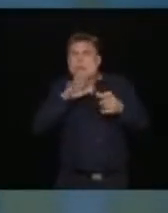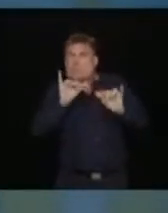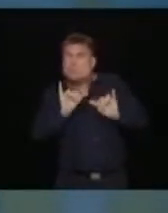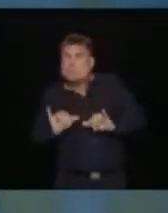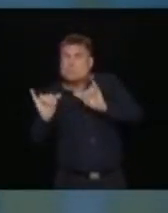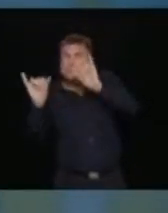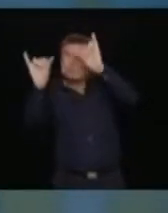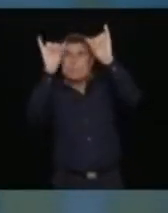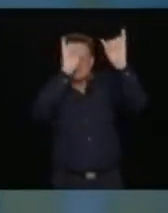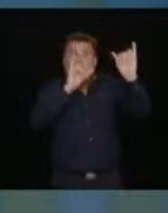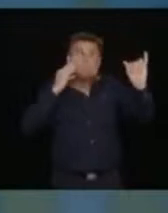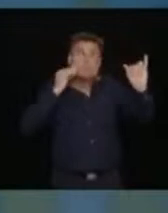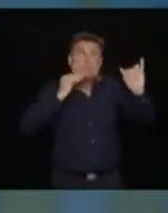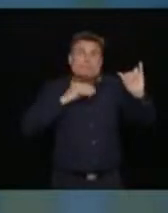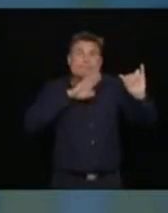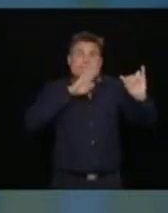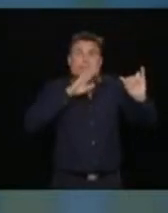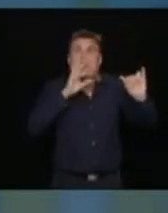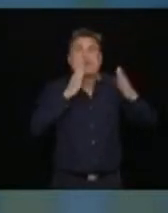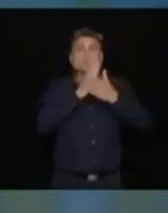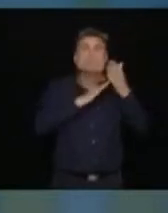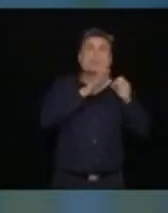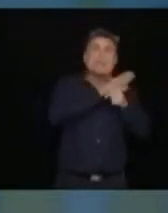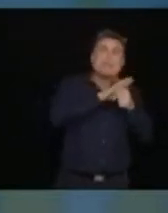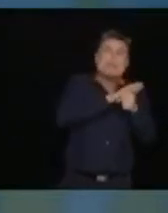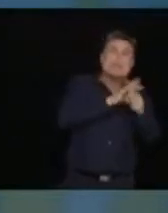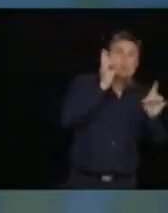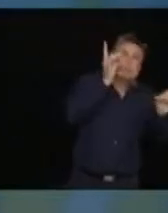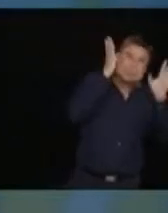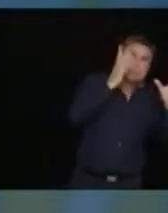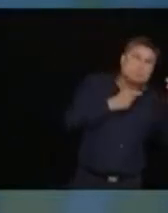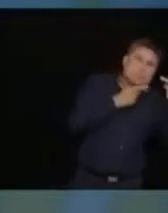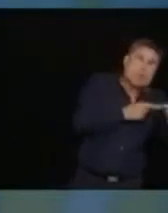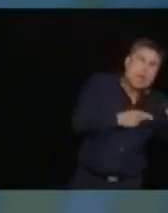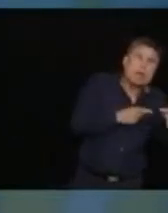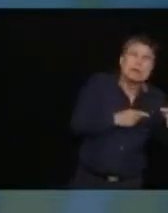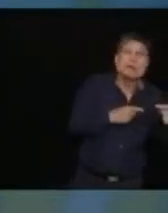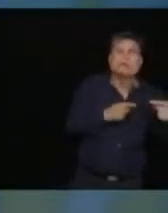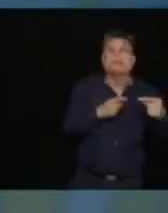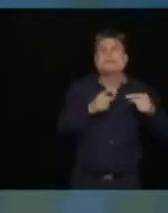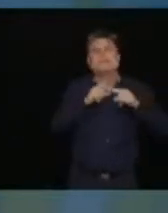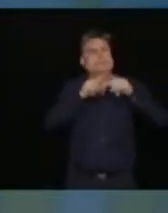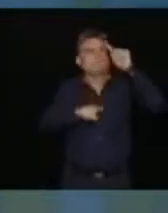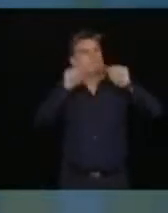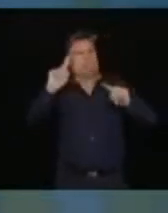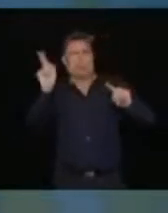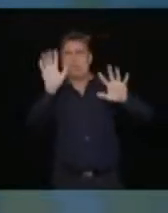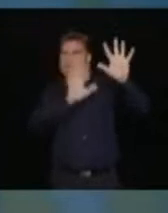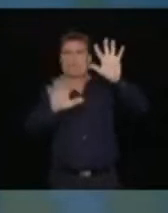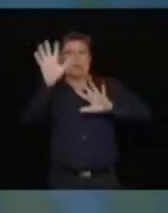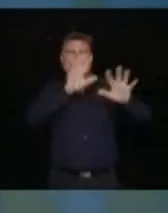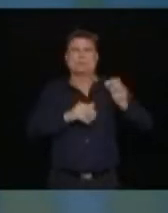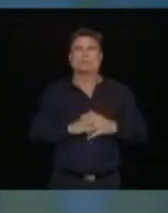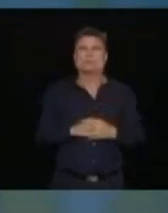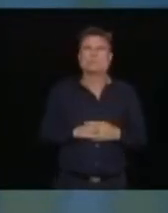后决策方面参考的意见，取得了这个重要的一个参考。